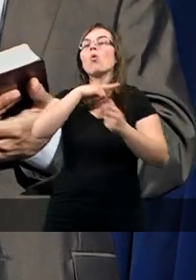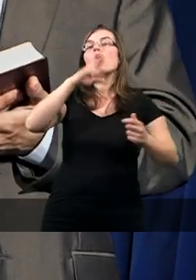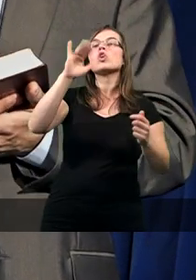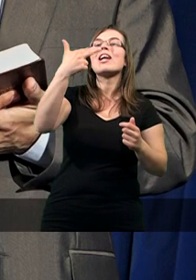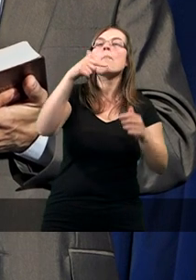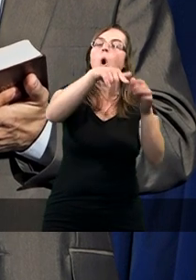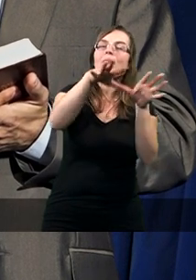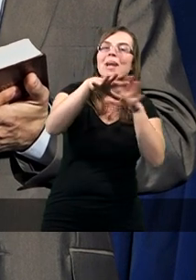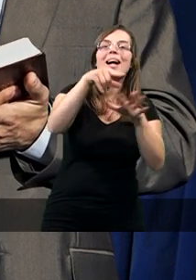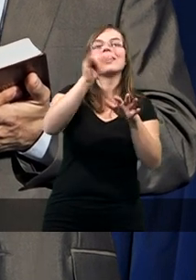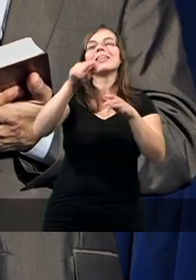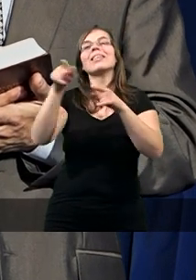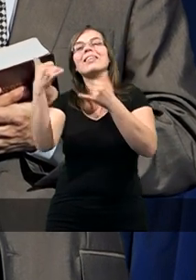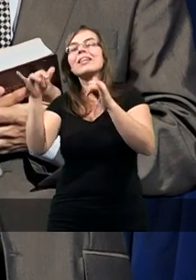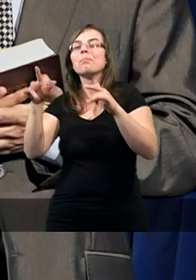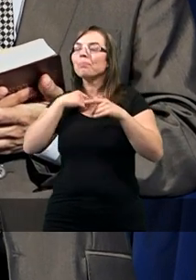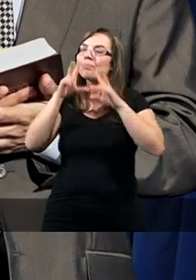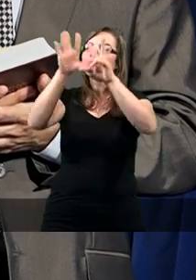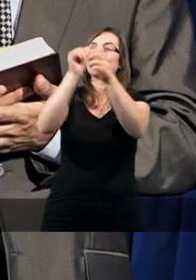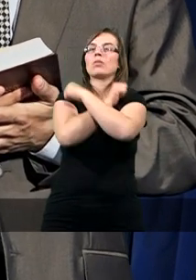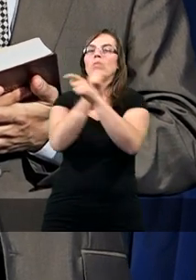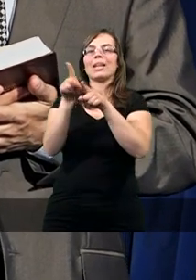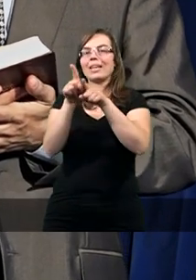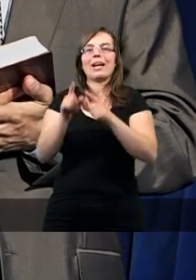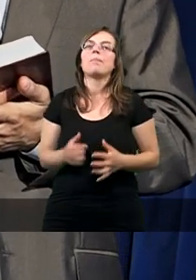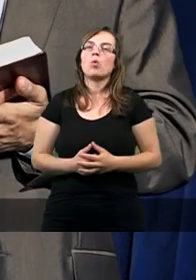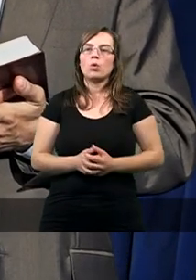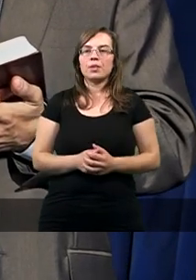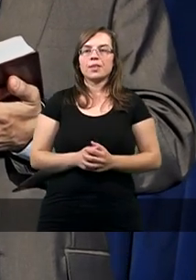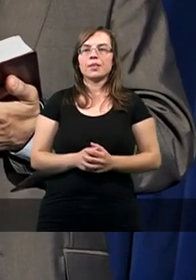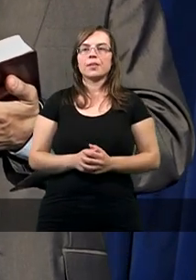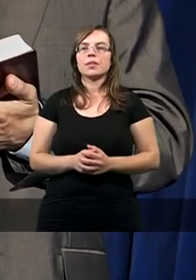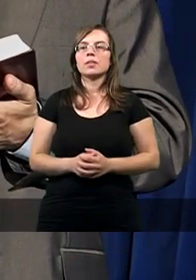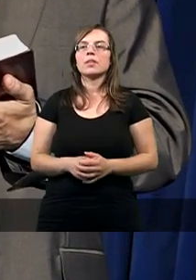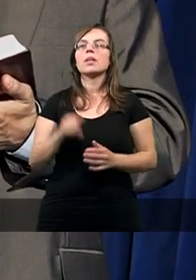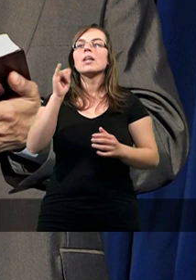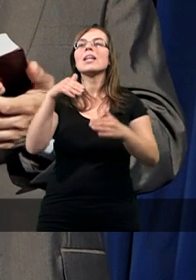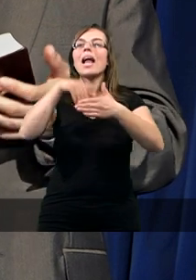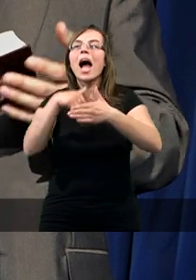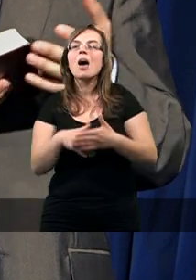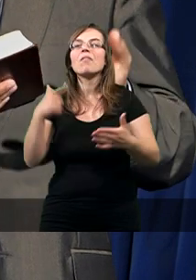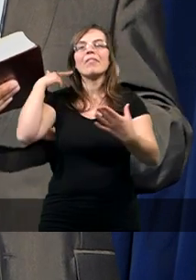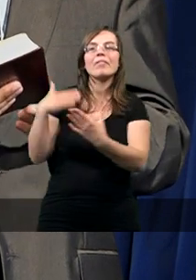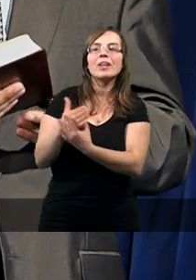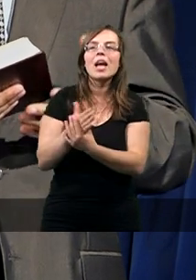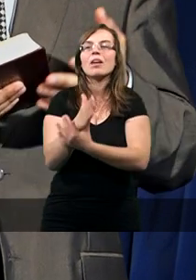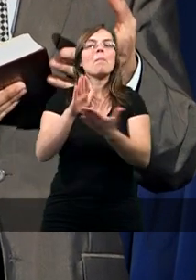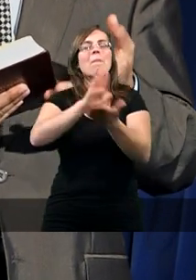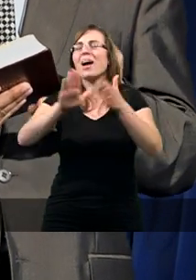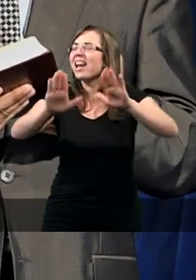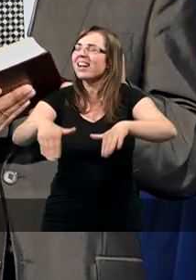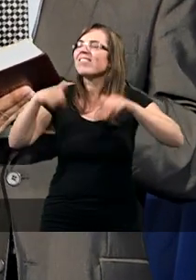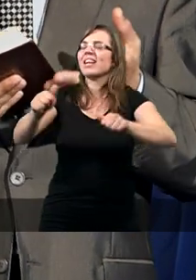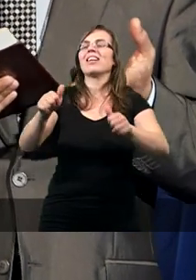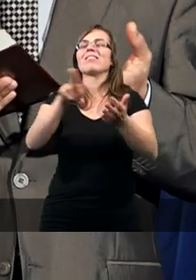Szymona. Remaining faithful no matter where others may be as she was at the cross. Zachowując wierność bez